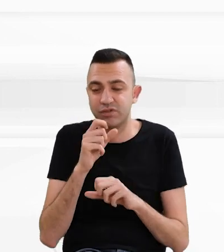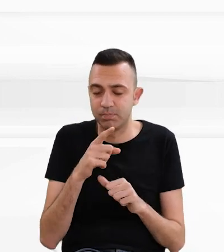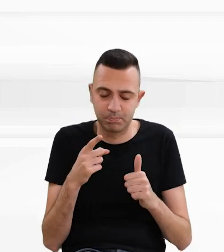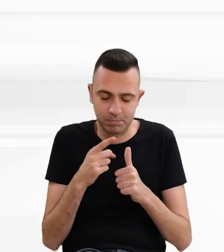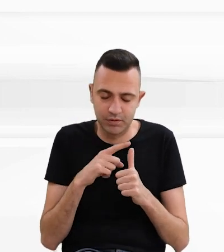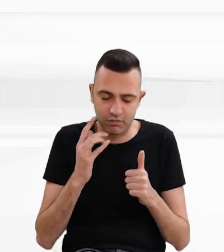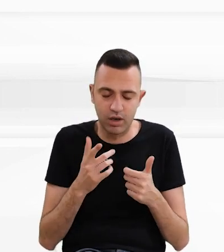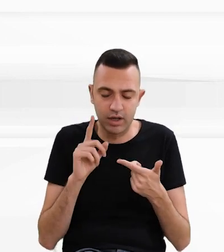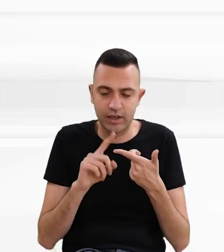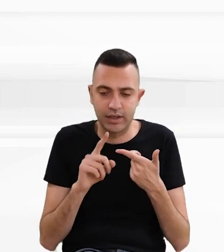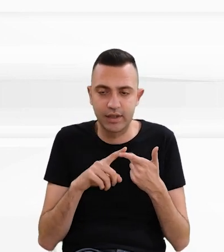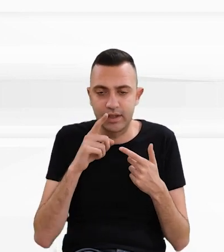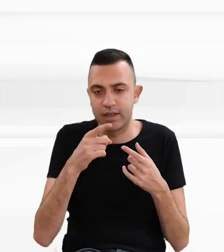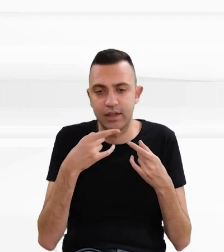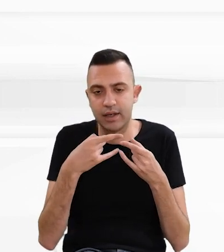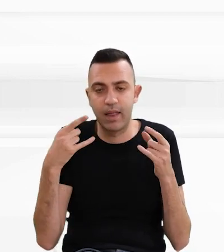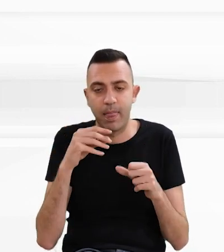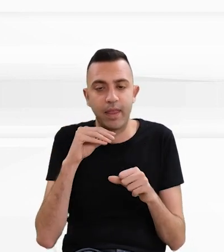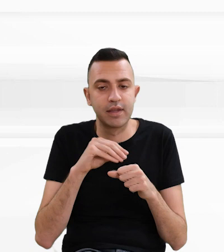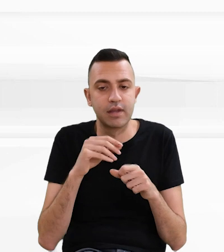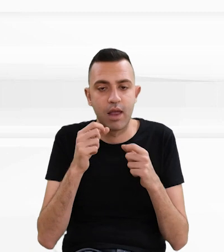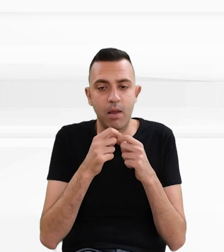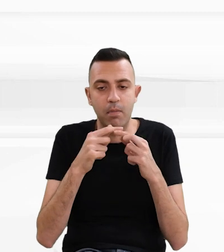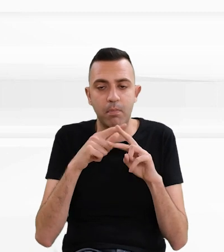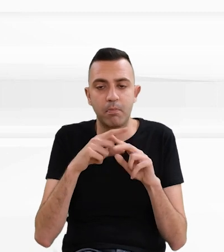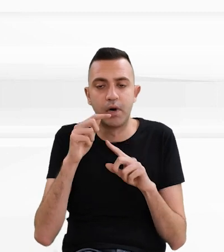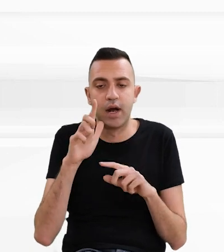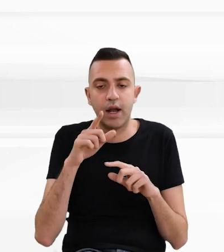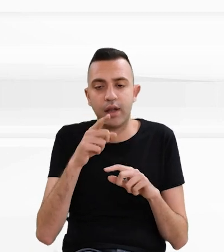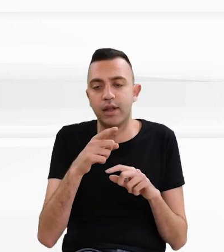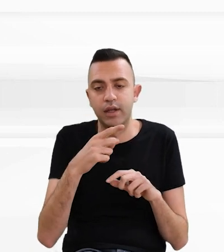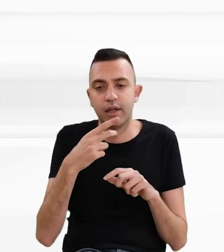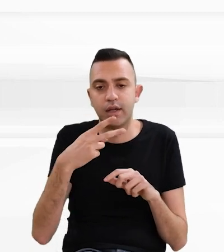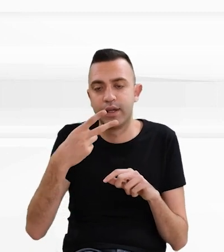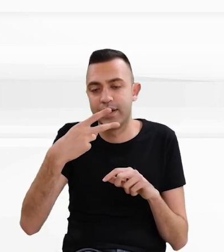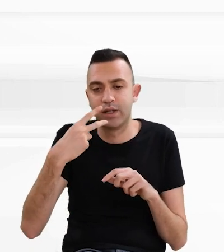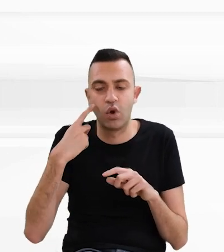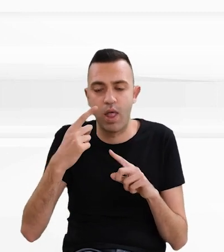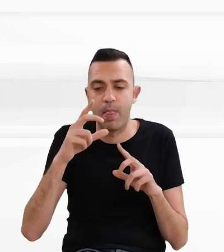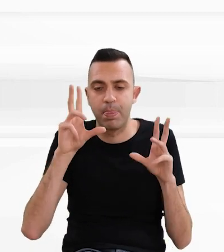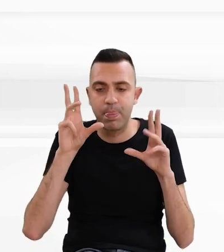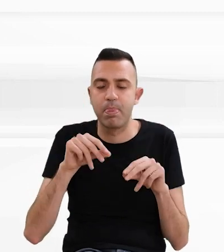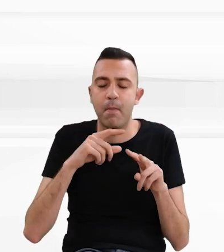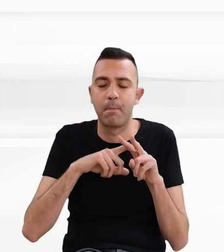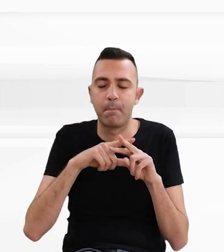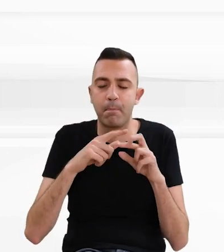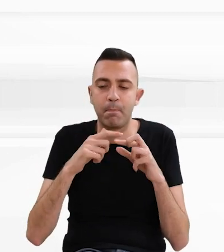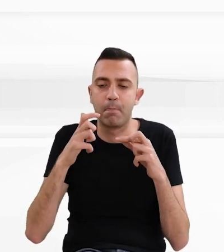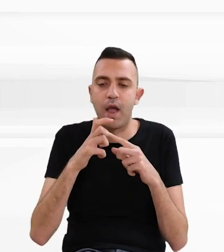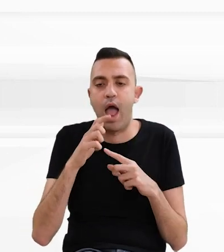bu şifre de birinci ve ikinci dikdörtgenlerde kibrit rakamlarından oluşan iki basamaklı sayı Bu